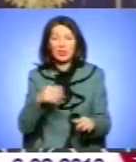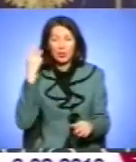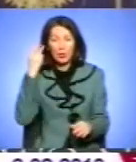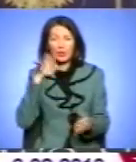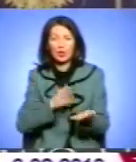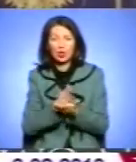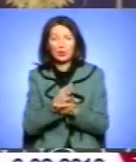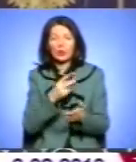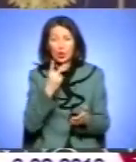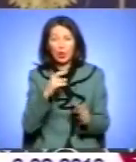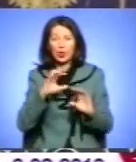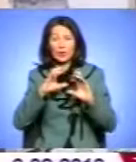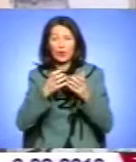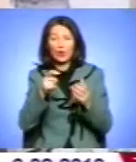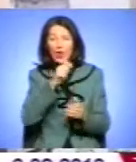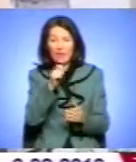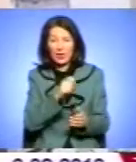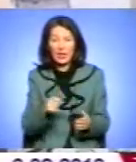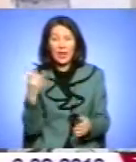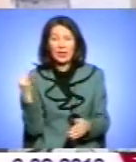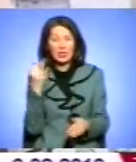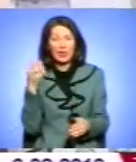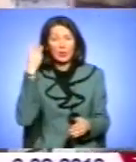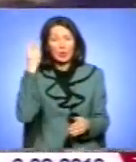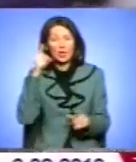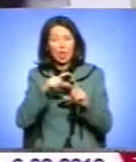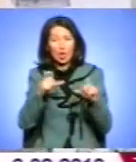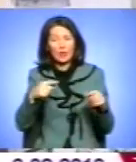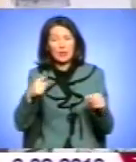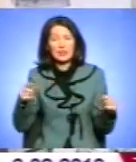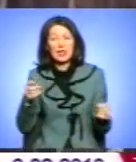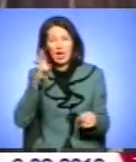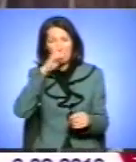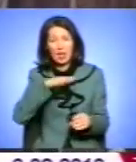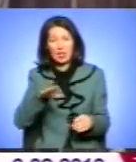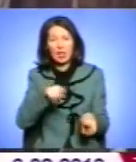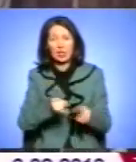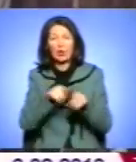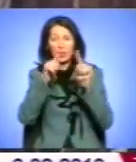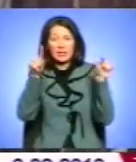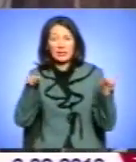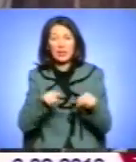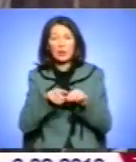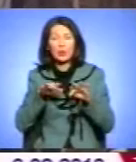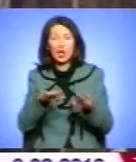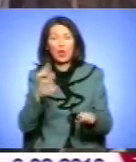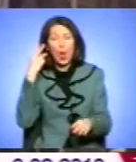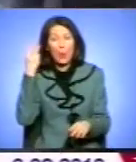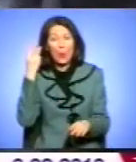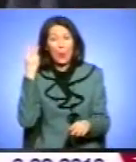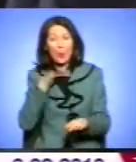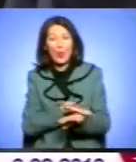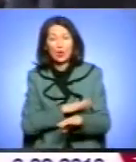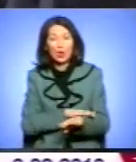війни. Історія дипломатичних установ у різних країнах. А також стенди про діяльність польського консульства у